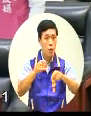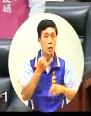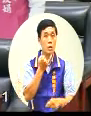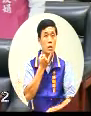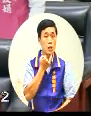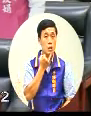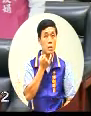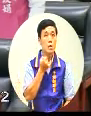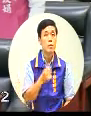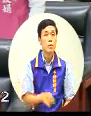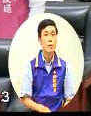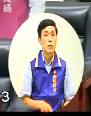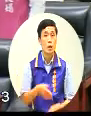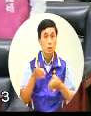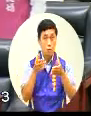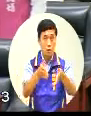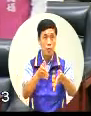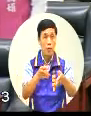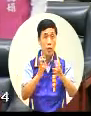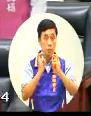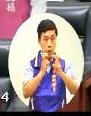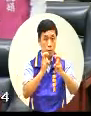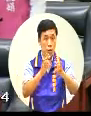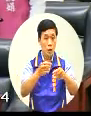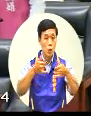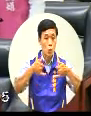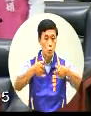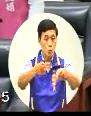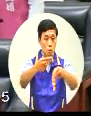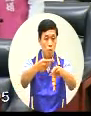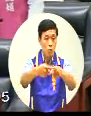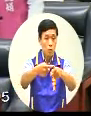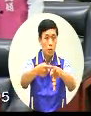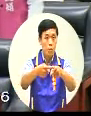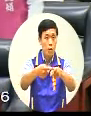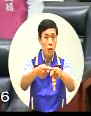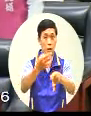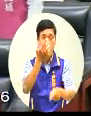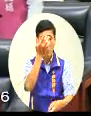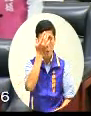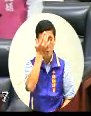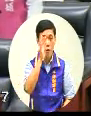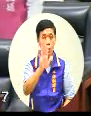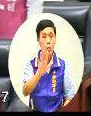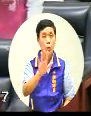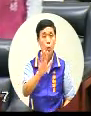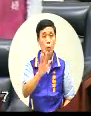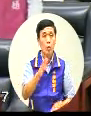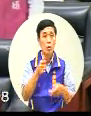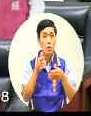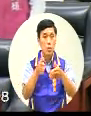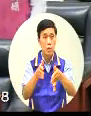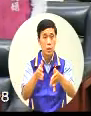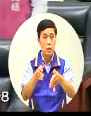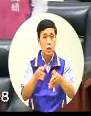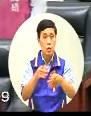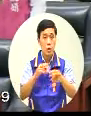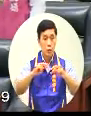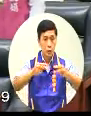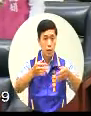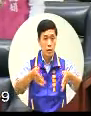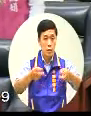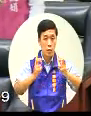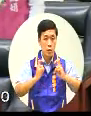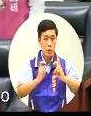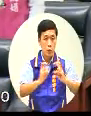在捷运的十字路因为它的不方便，能够来成就这个轻轨，把它绕成一个圈圈，我觉得这是